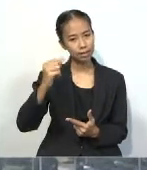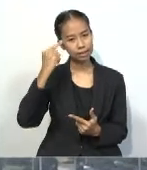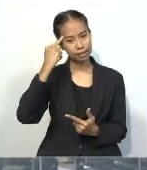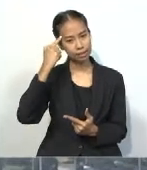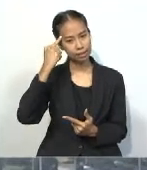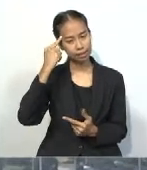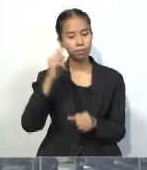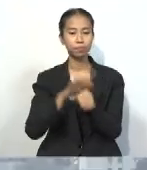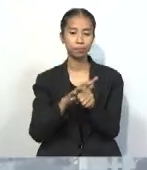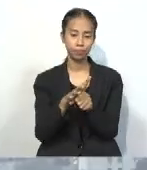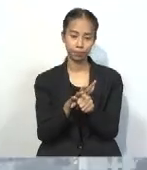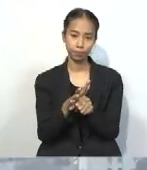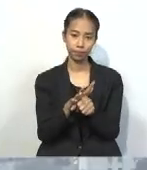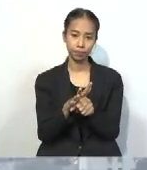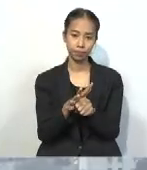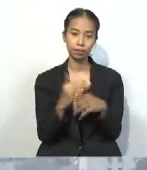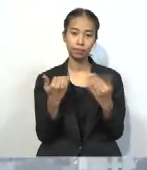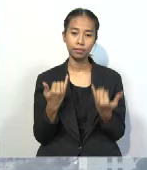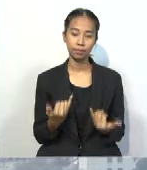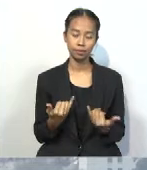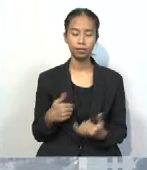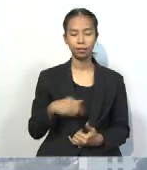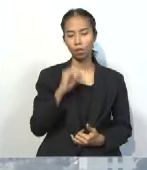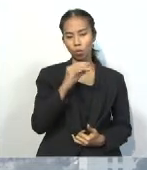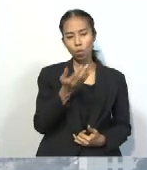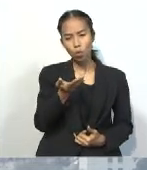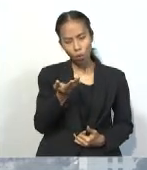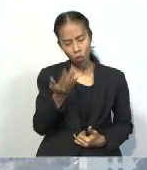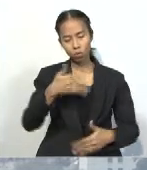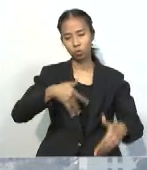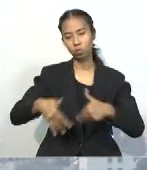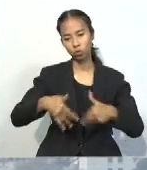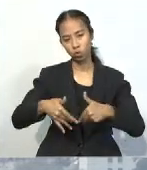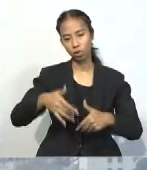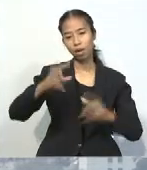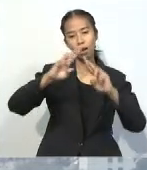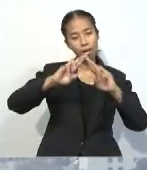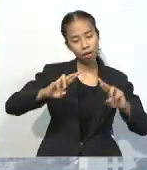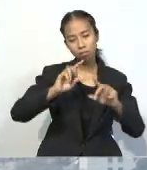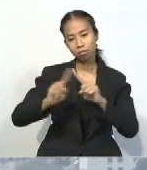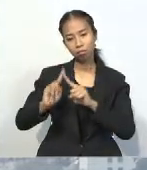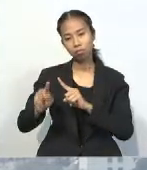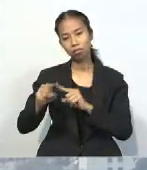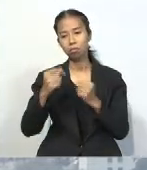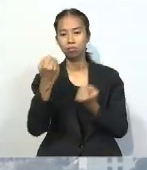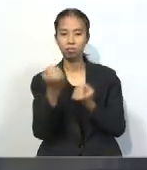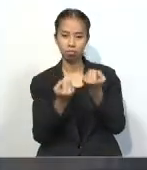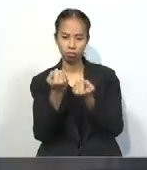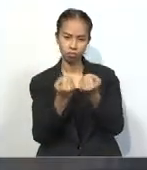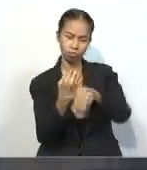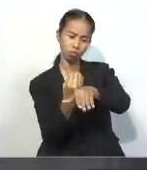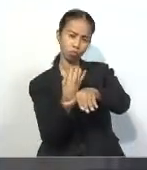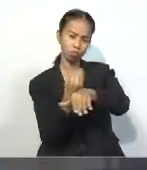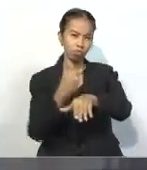อยู่ในระดับปานกลางแล้วกรมควบคุมมลพิษก็ขอความร่วมมือประชาชนและผู้ประกอบการค่ะห้ามใช้รถยนต์